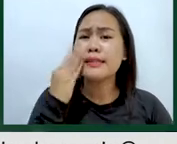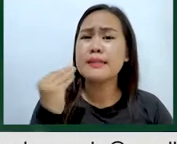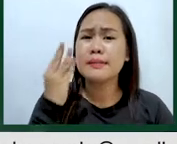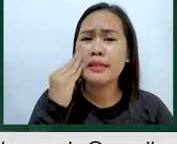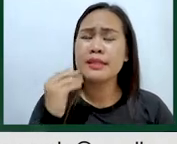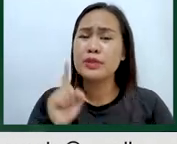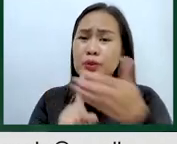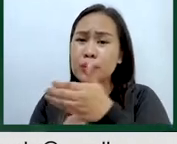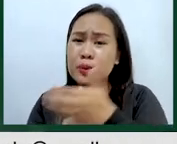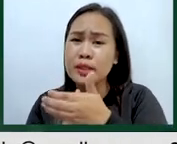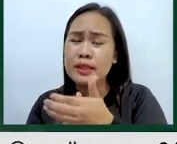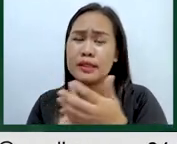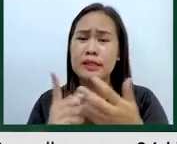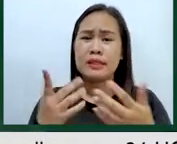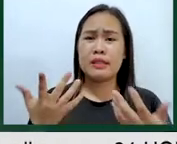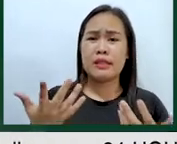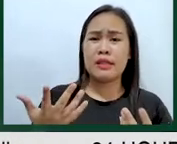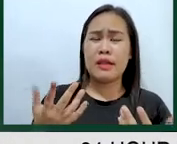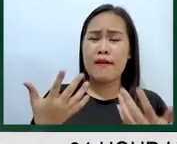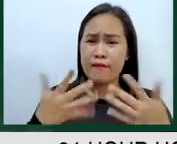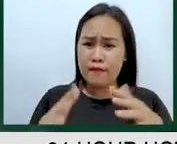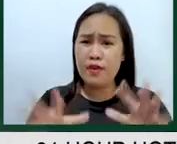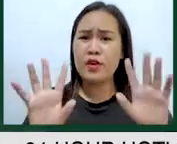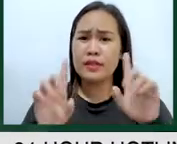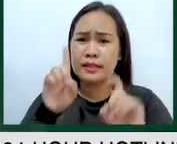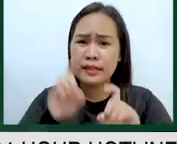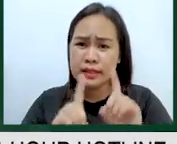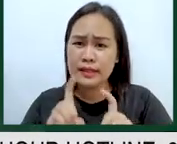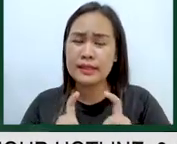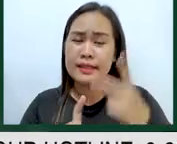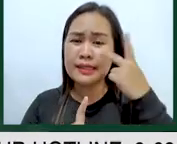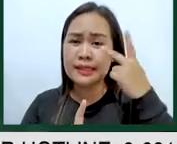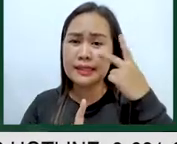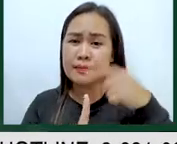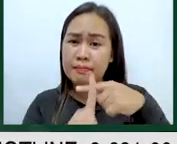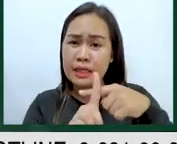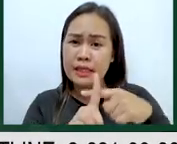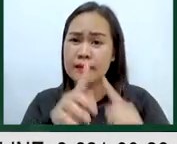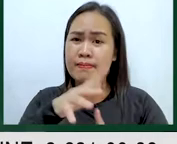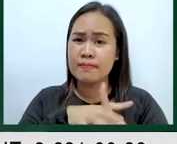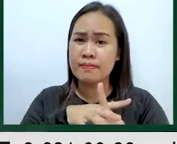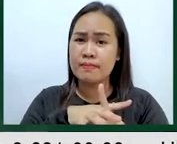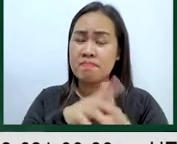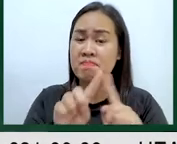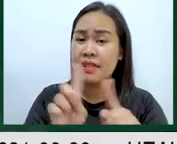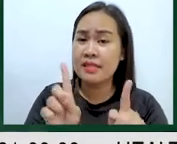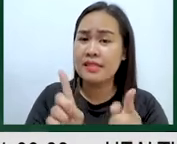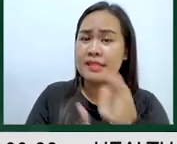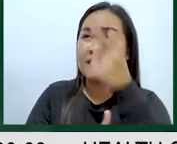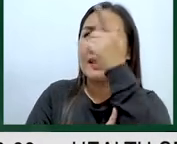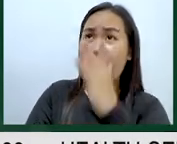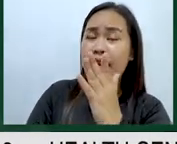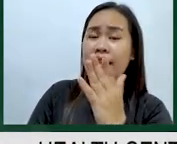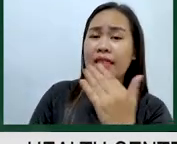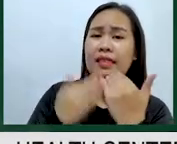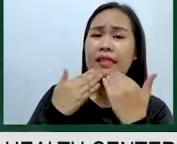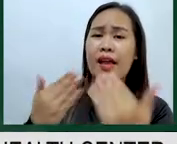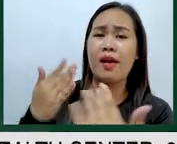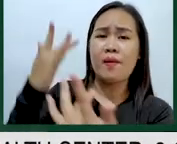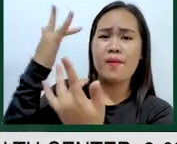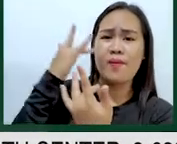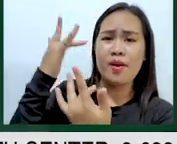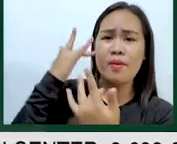'di ba? Naranasan ko na ring mag-positive sa rapid test, 'di ba? Pero awa ng Diyos, sa ilang swab test sa